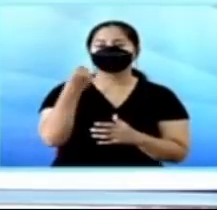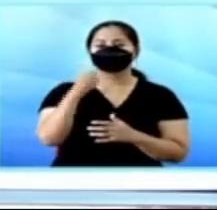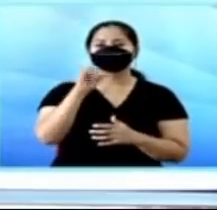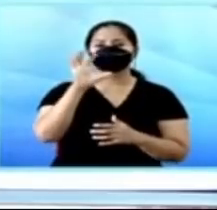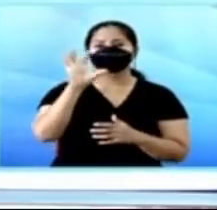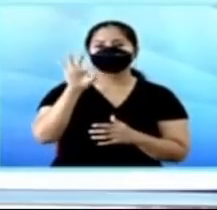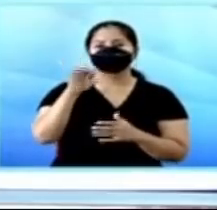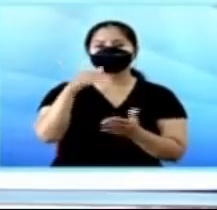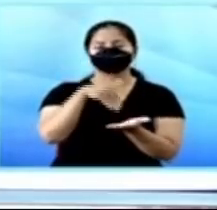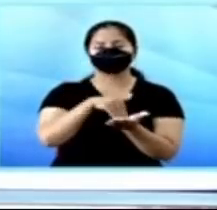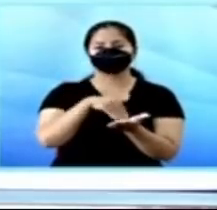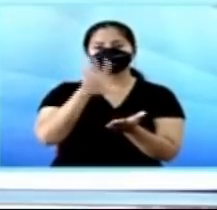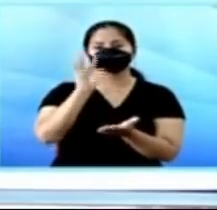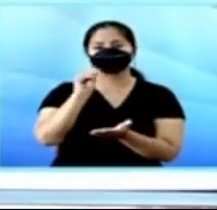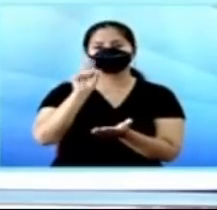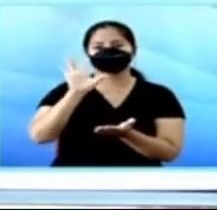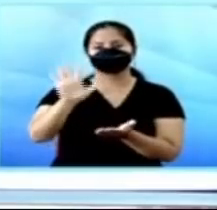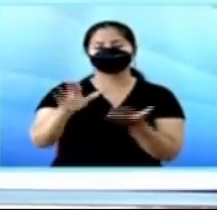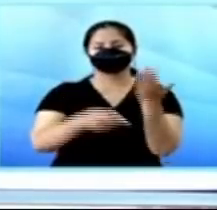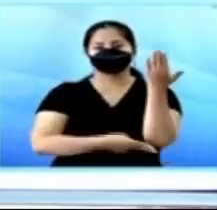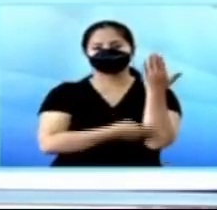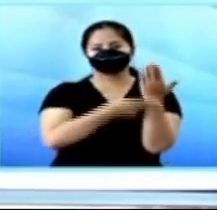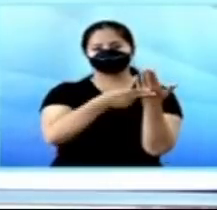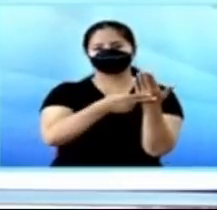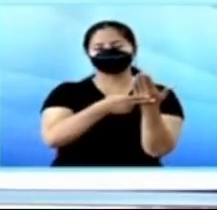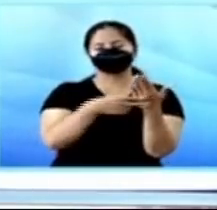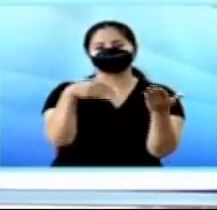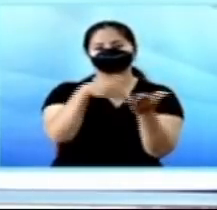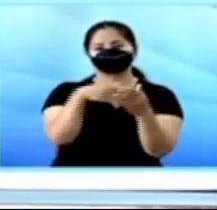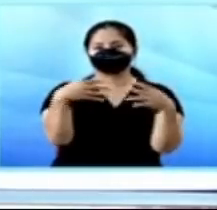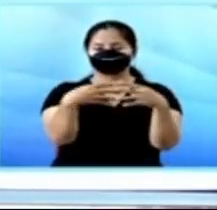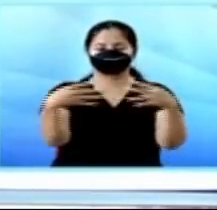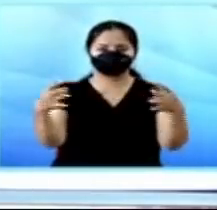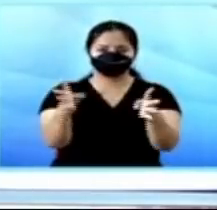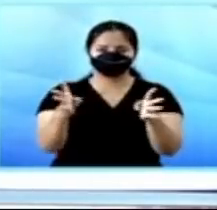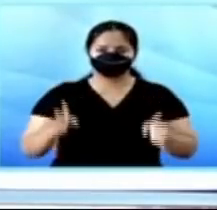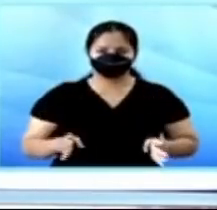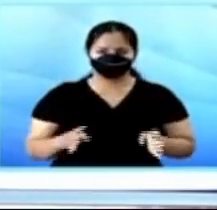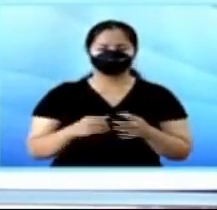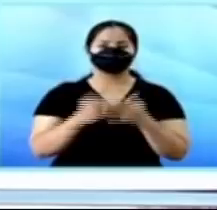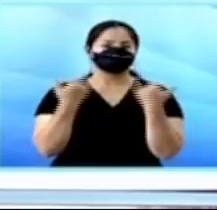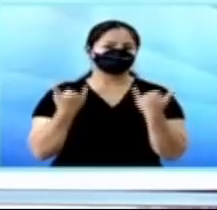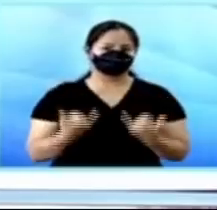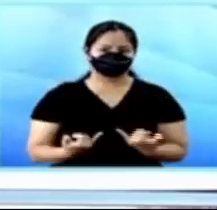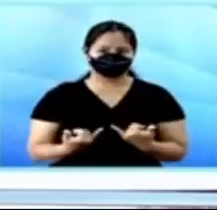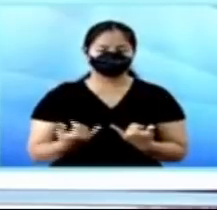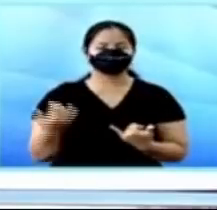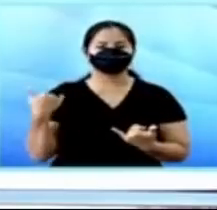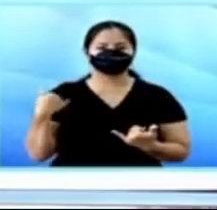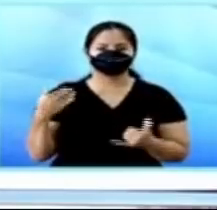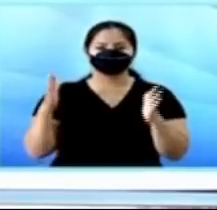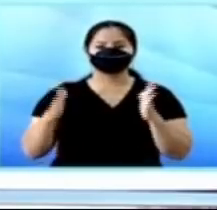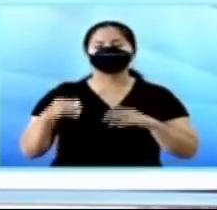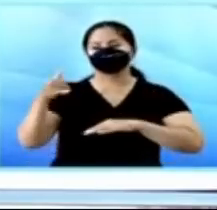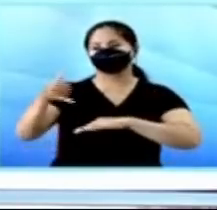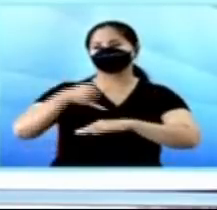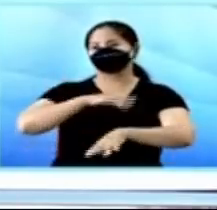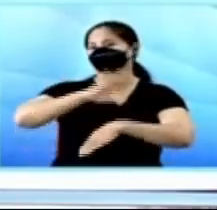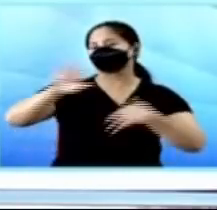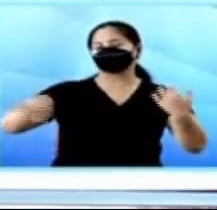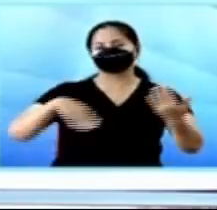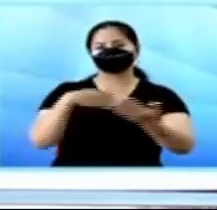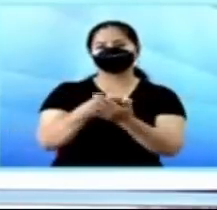และก็55โรงแรมนี้ใช้เป็นศูนย์จำกัดบริเวณและก็ปัจจุบันนี้มีคนเข้าไปจำกัดบริเวณทั้งหม